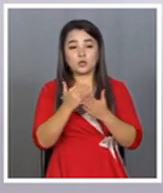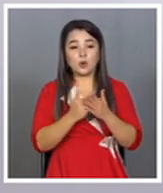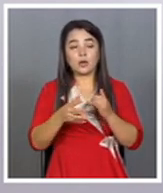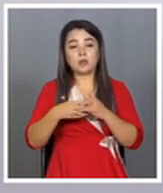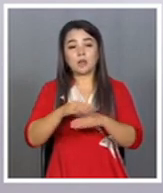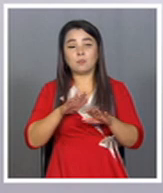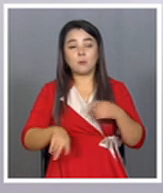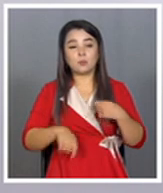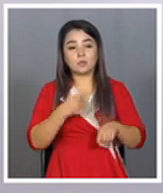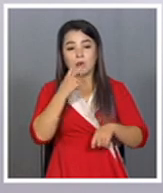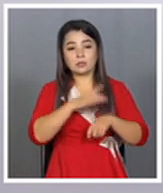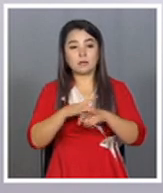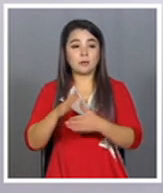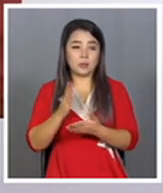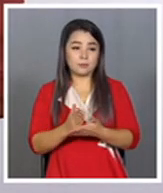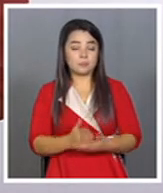аумақтарды бұзады.